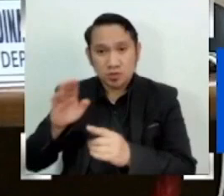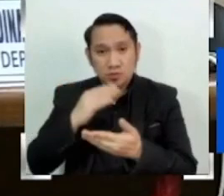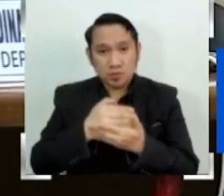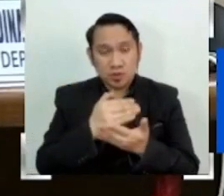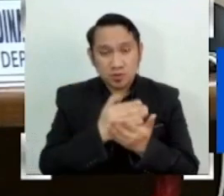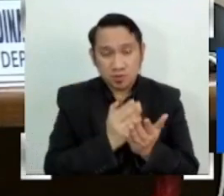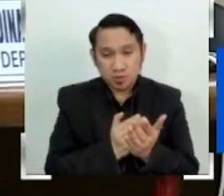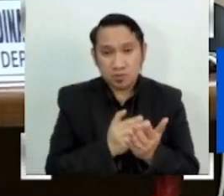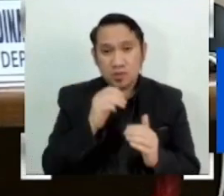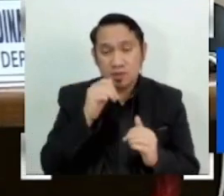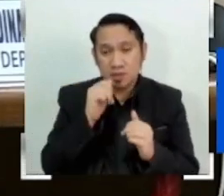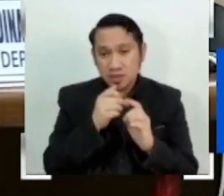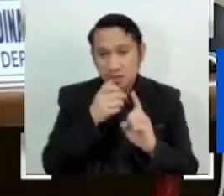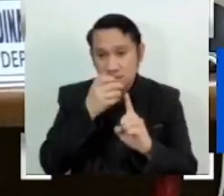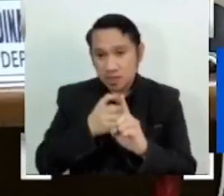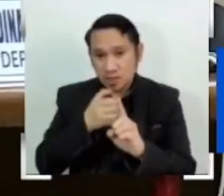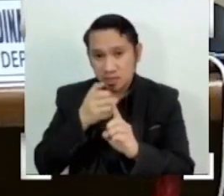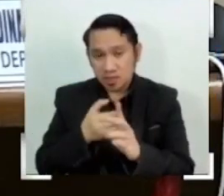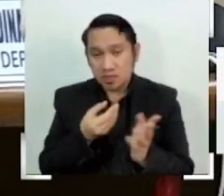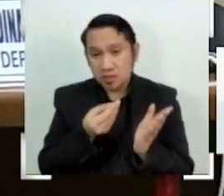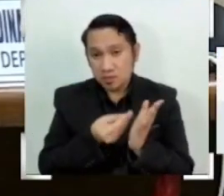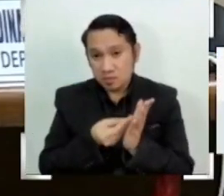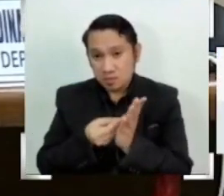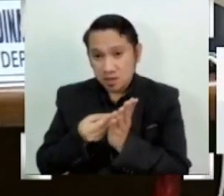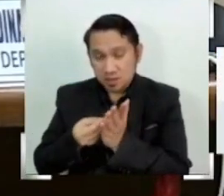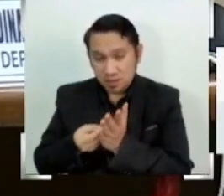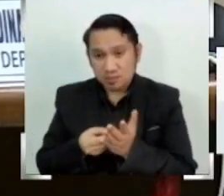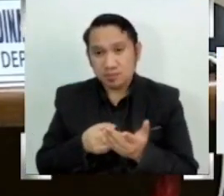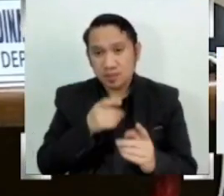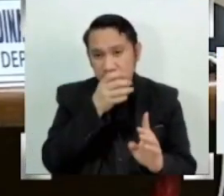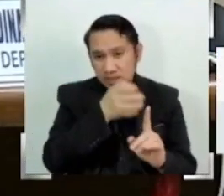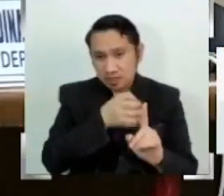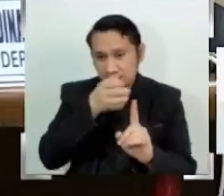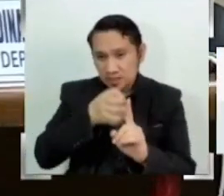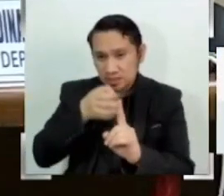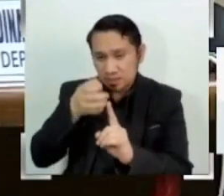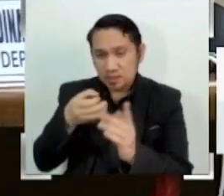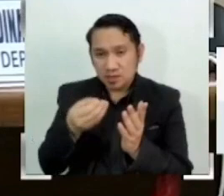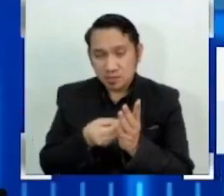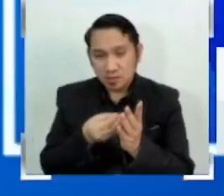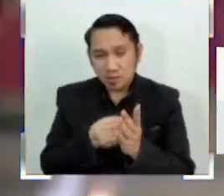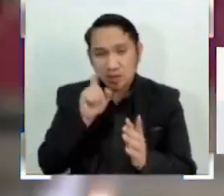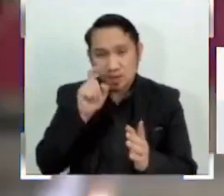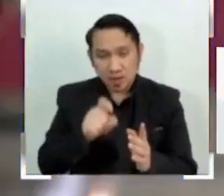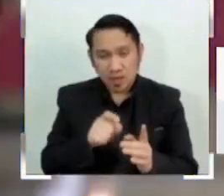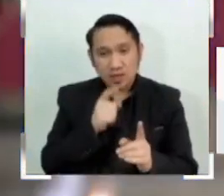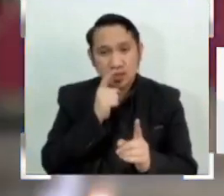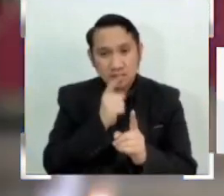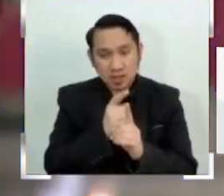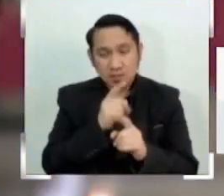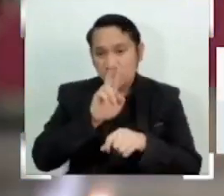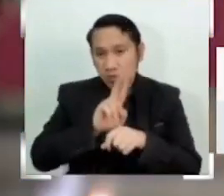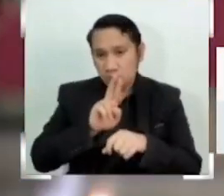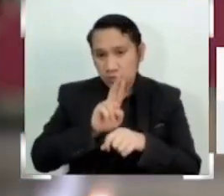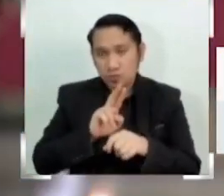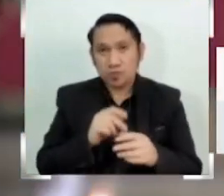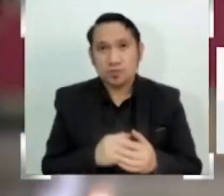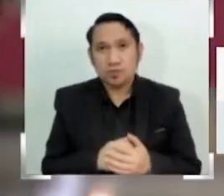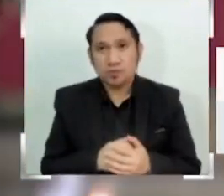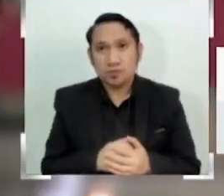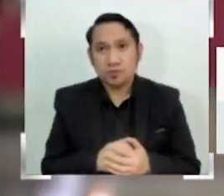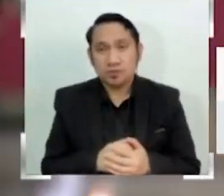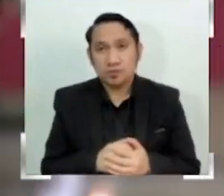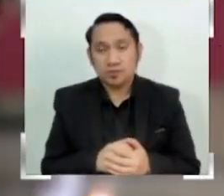sentimong buwis na ibinayad ng ating mga kababayan ay magagamit ng tama at nararapat. Para sa GMA Integrated